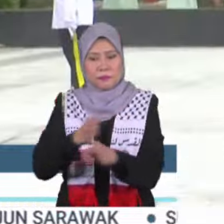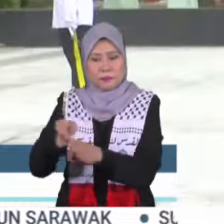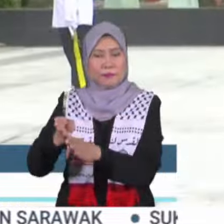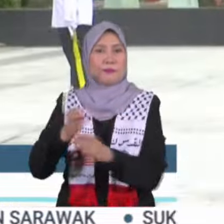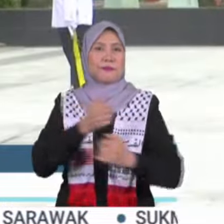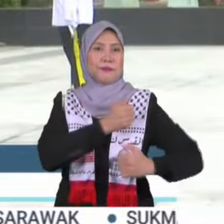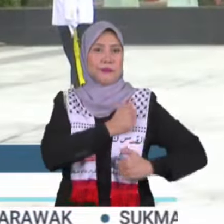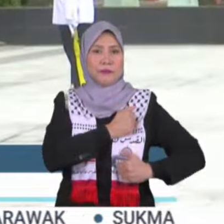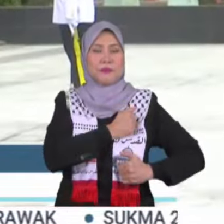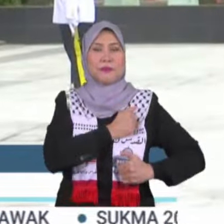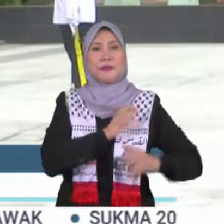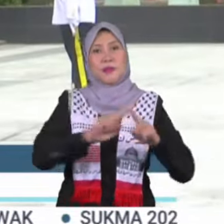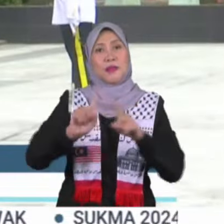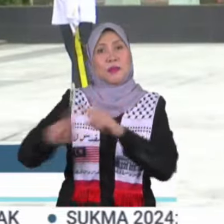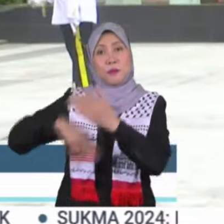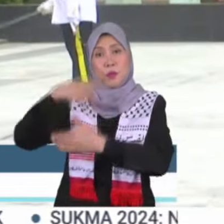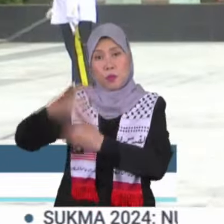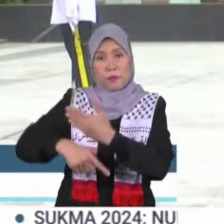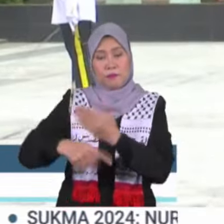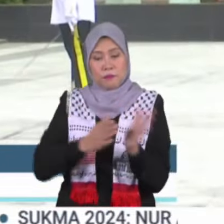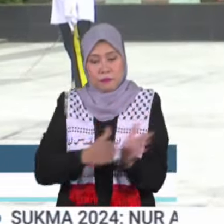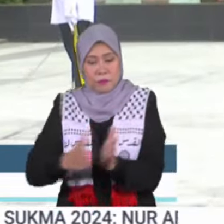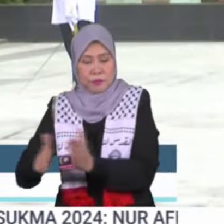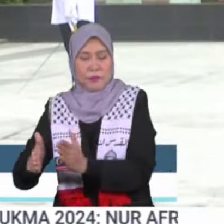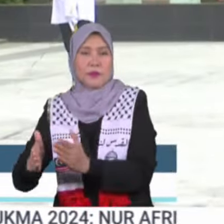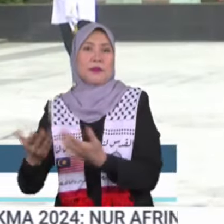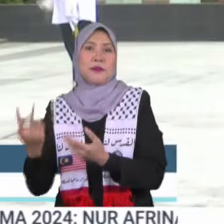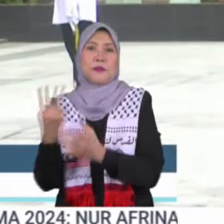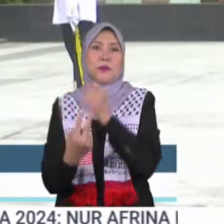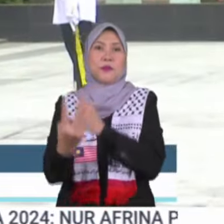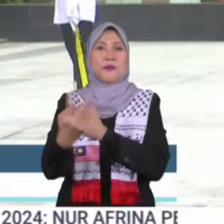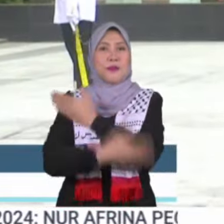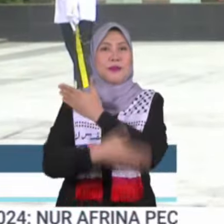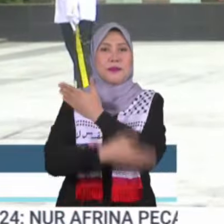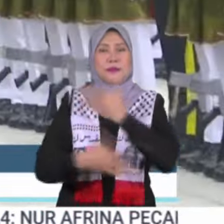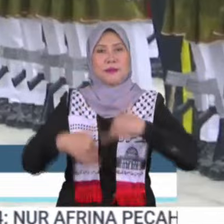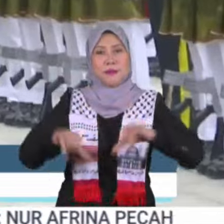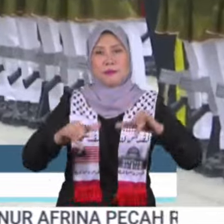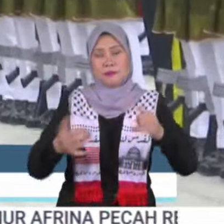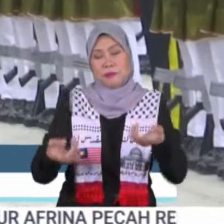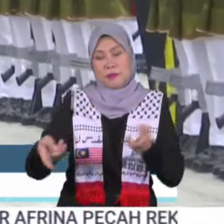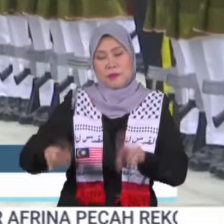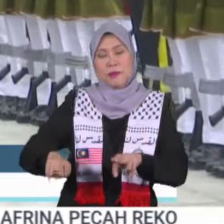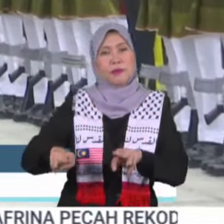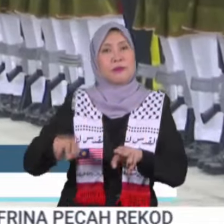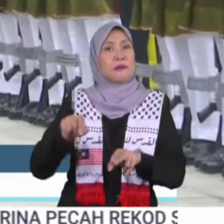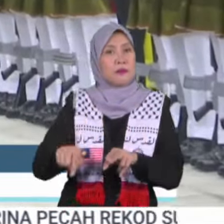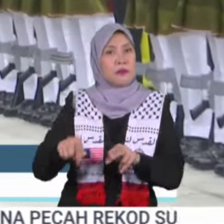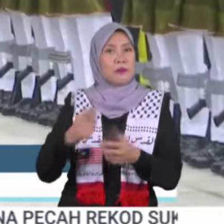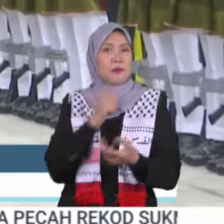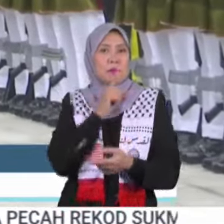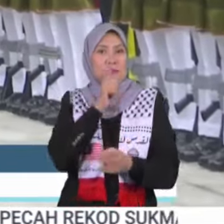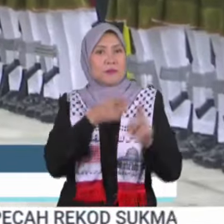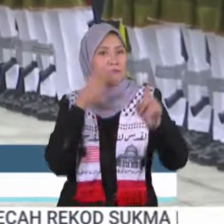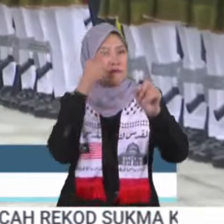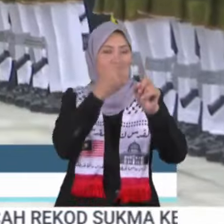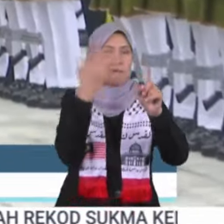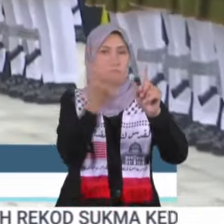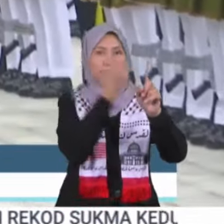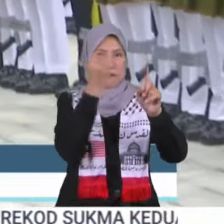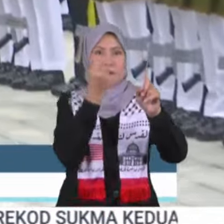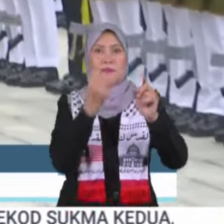ketenteraan. Selain pelbagai program dan usaha diatur, ketika ini kedua-dua negara sedang merangka perjanjian bagi merealisasi hasrat